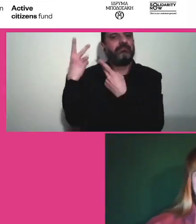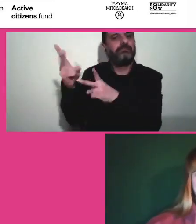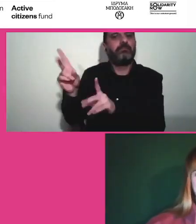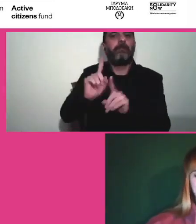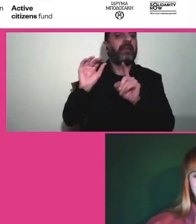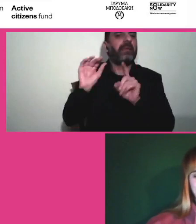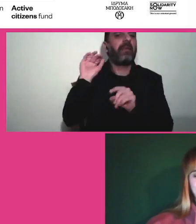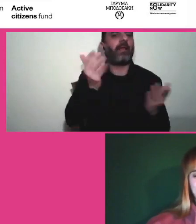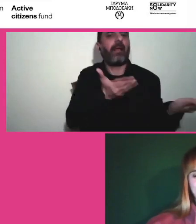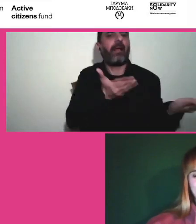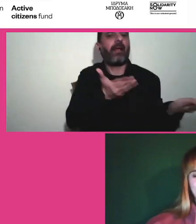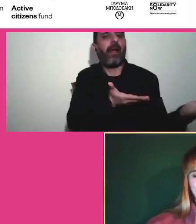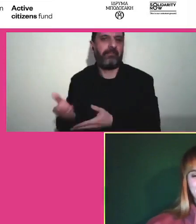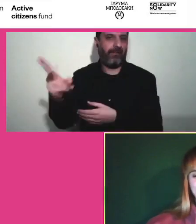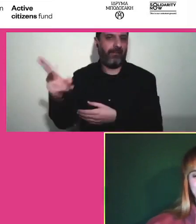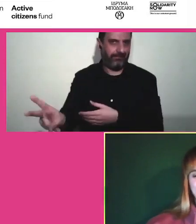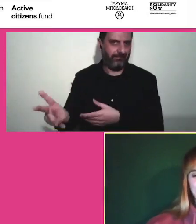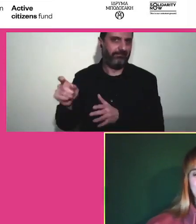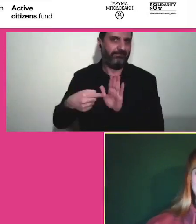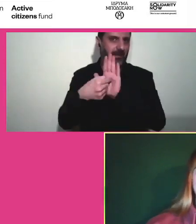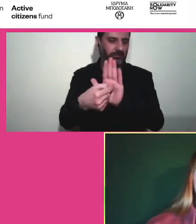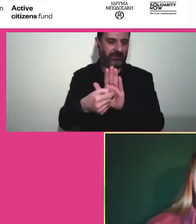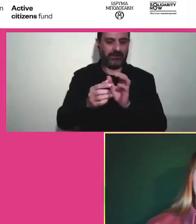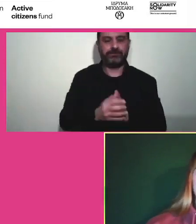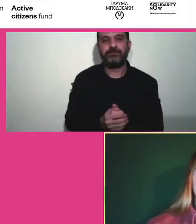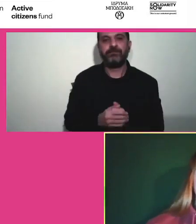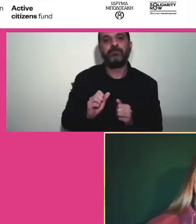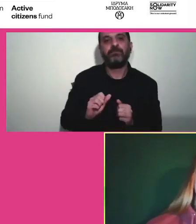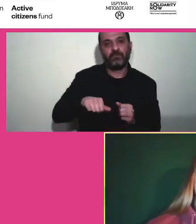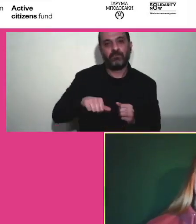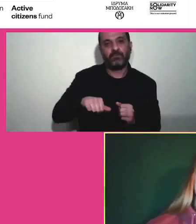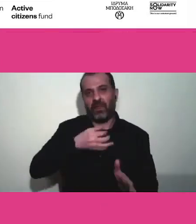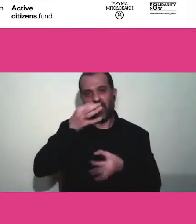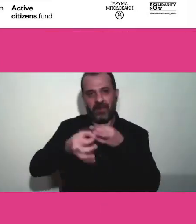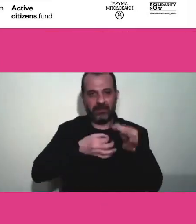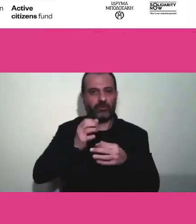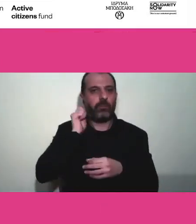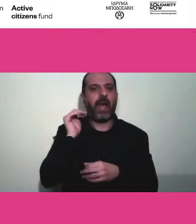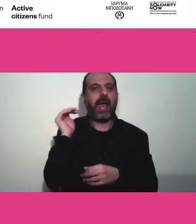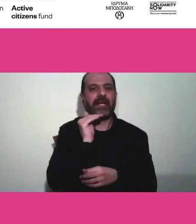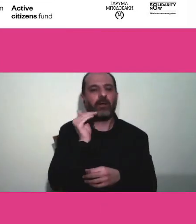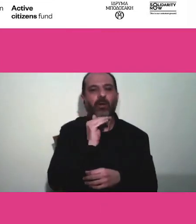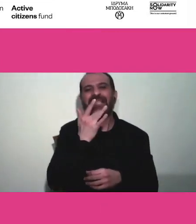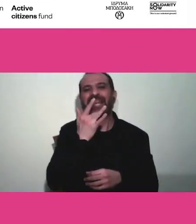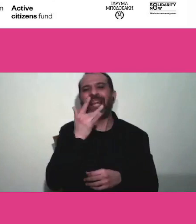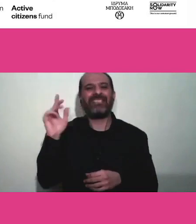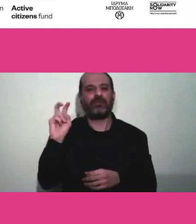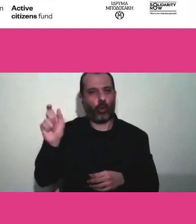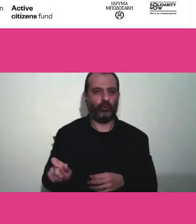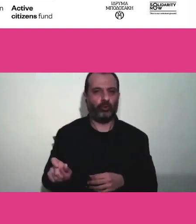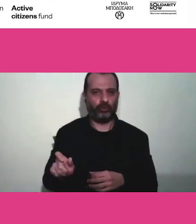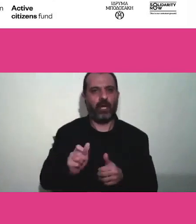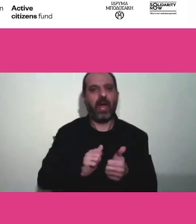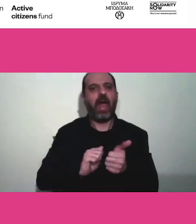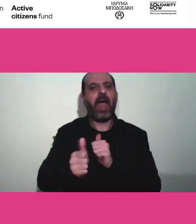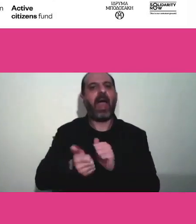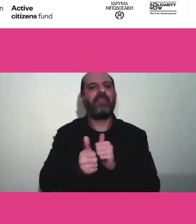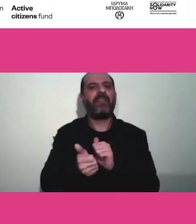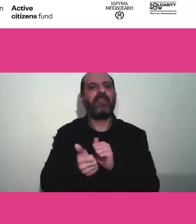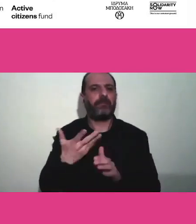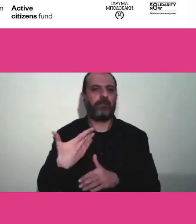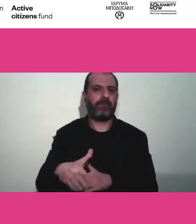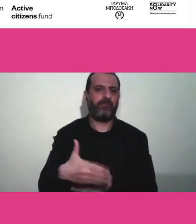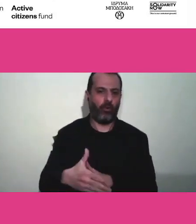σήμερα. Βεβαίως. Θα μας μιλήσει λοιπόν τώρα ο Γρηγόρης ο Χρυσικός, ο οποίος είναι αθλητής επιτραπέζιας